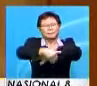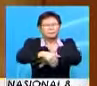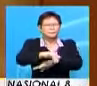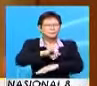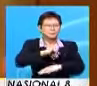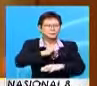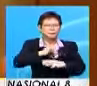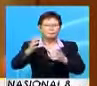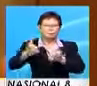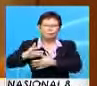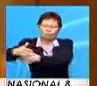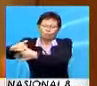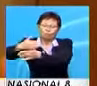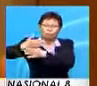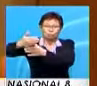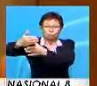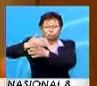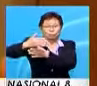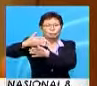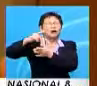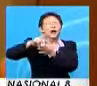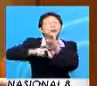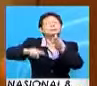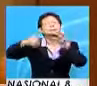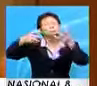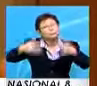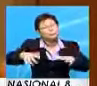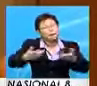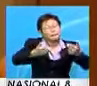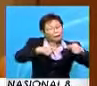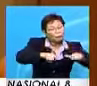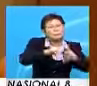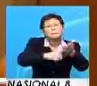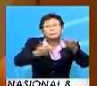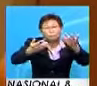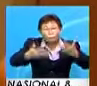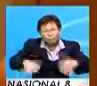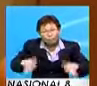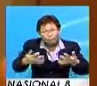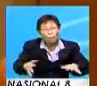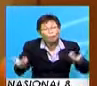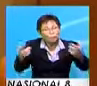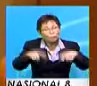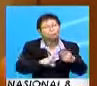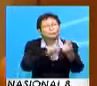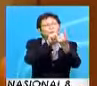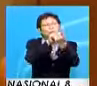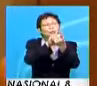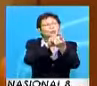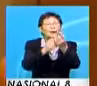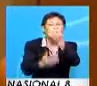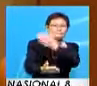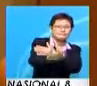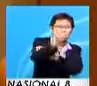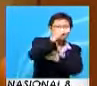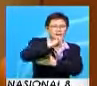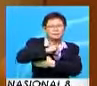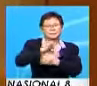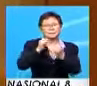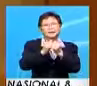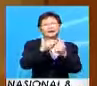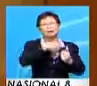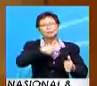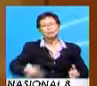nak kongsikan apa yang telah berlaku dalam pertemuan tengah hari tadi,